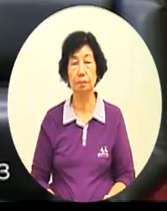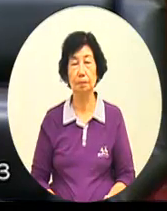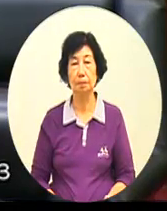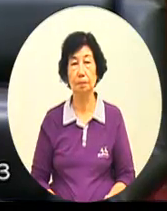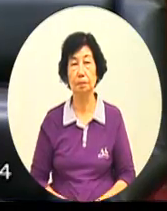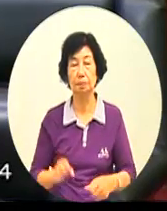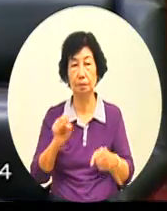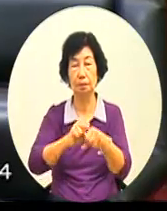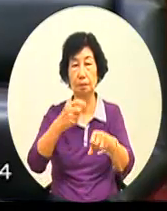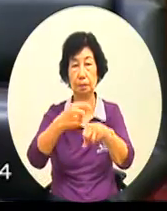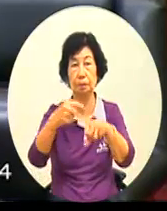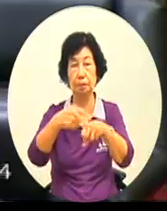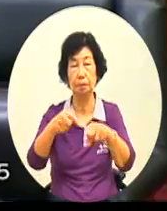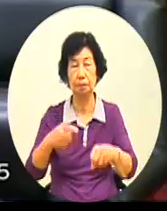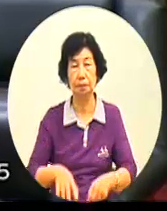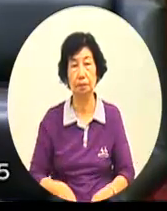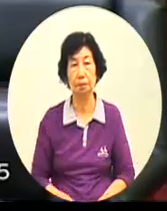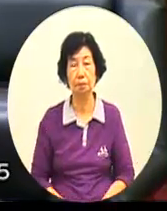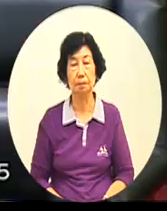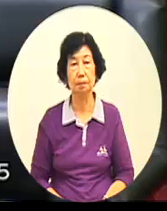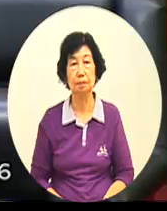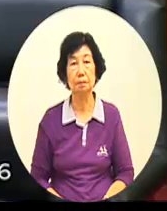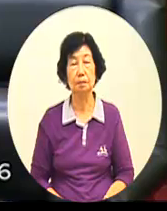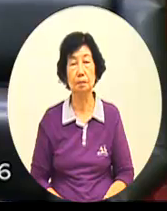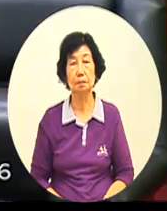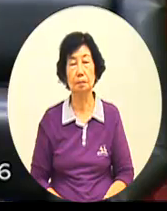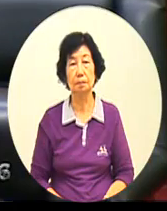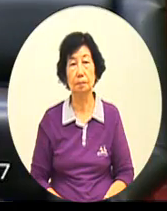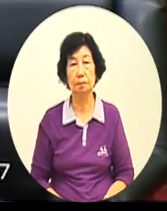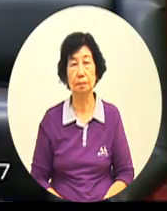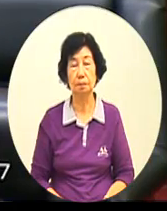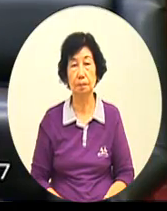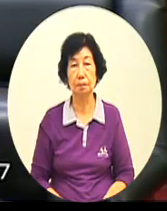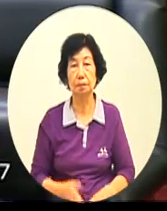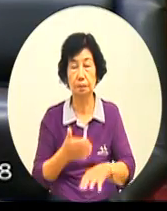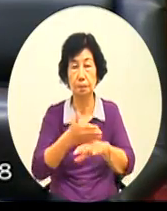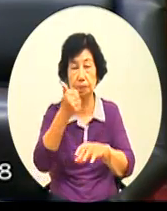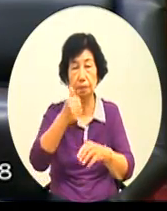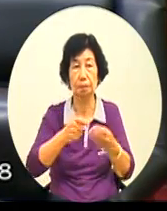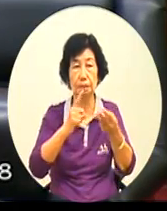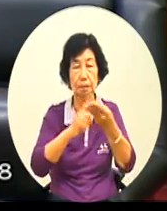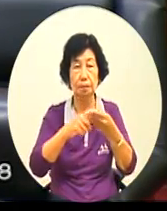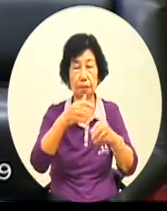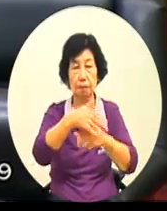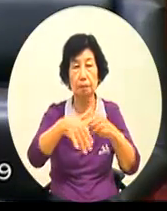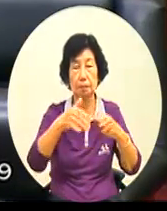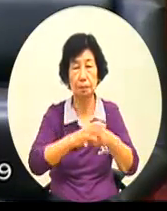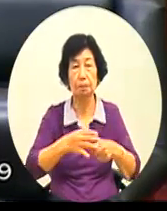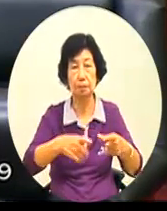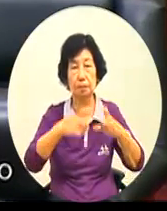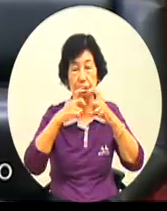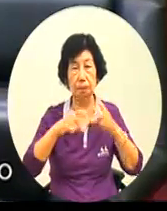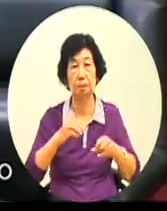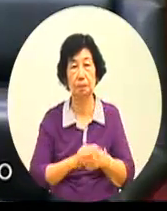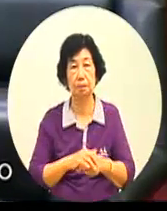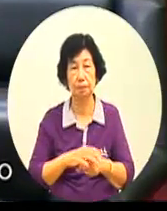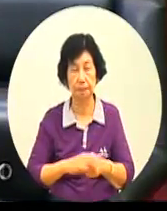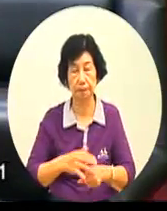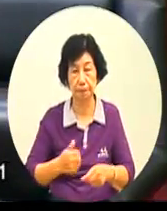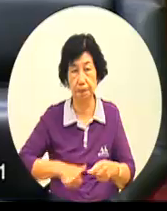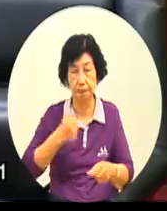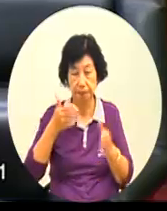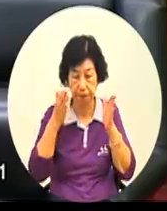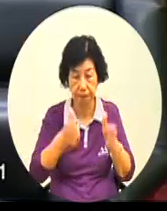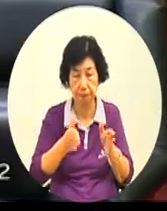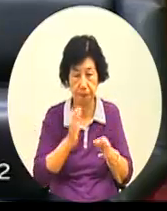好，再一分钟。 所以感谢主委的回答哈，这些都是我们原乡真的非常关心的部